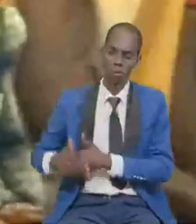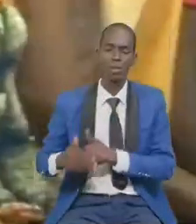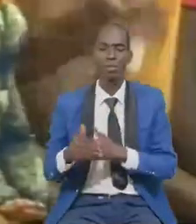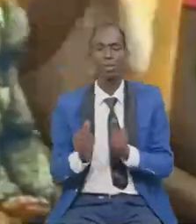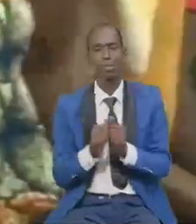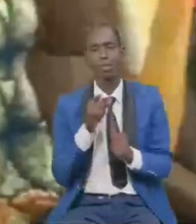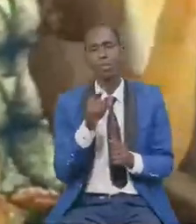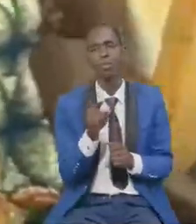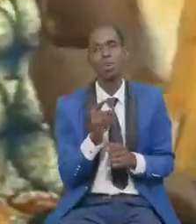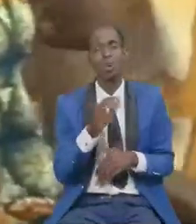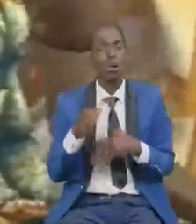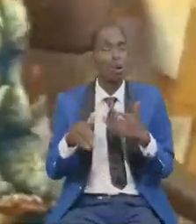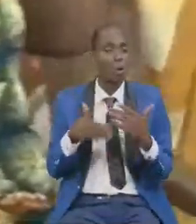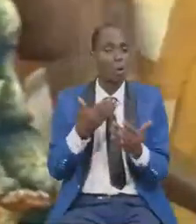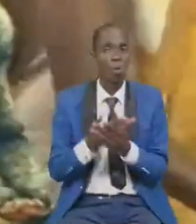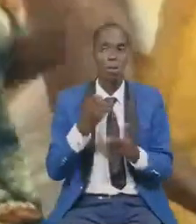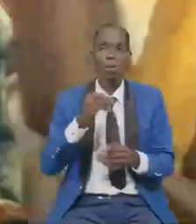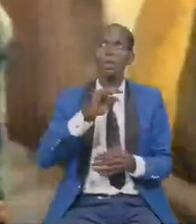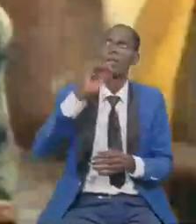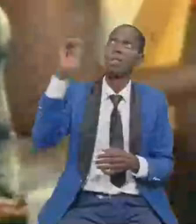La grâce dont tu as besoin, il donnera.